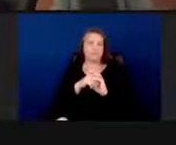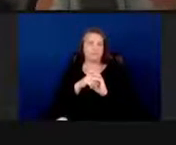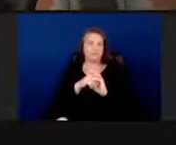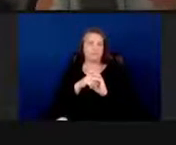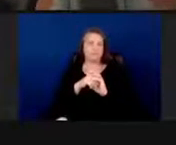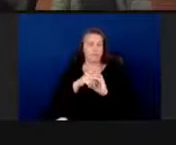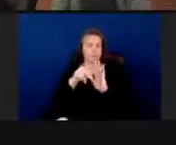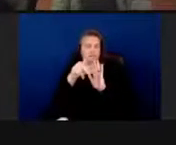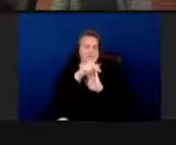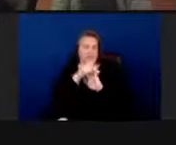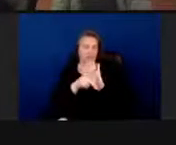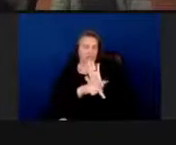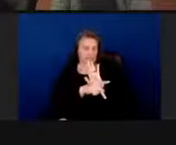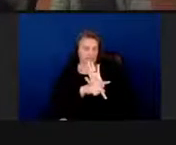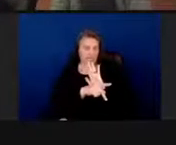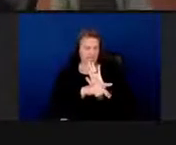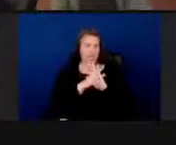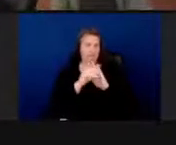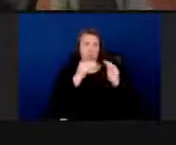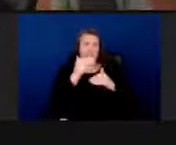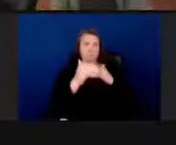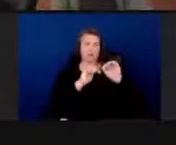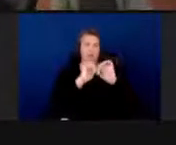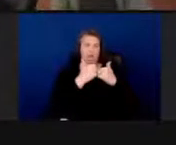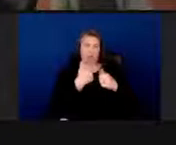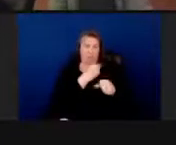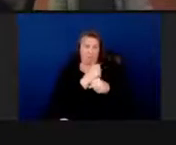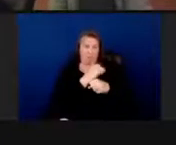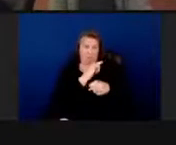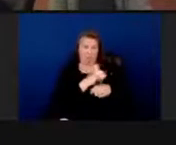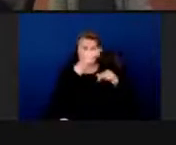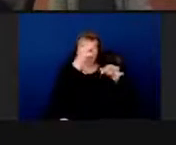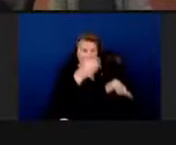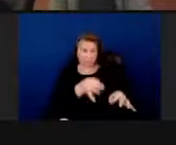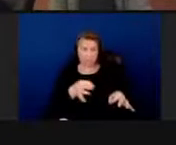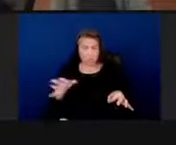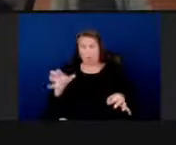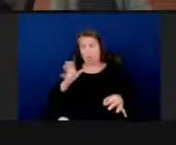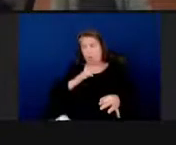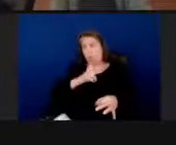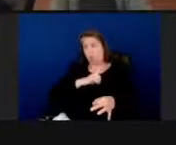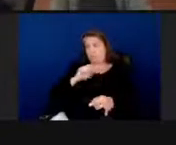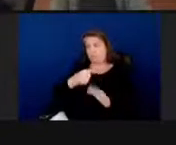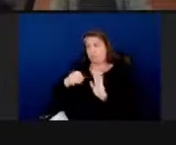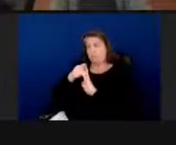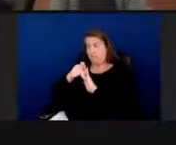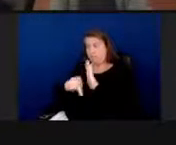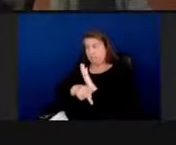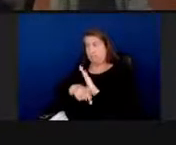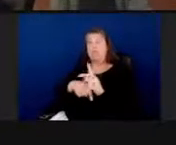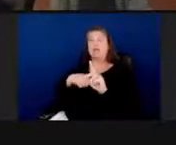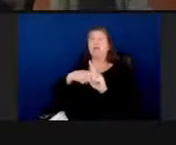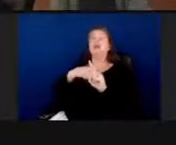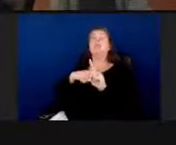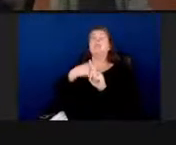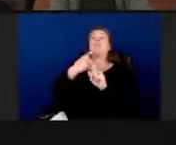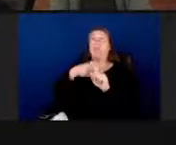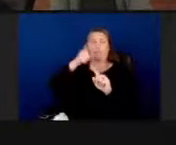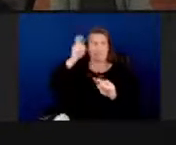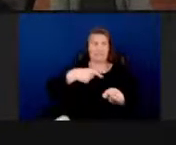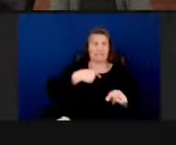mchakato ambao unatumika pale ambapo tunahitaji kutoa